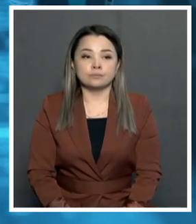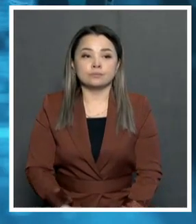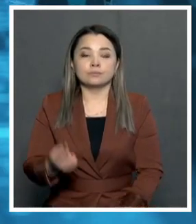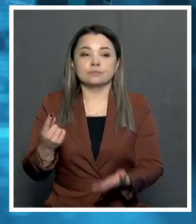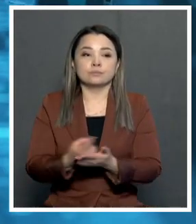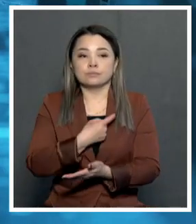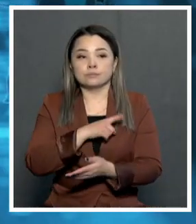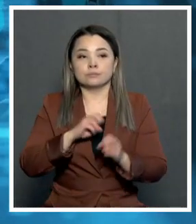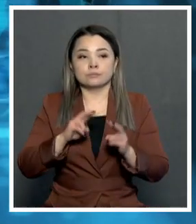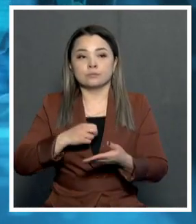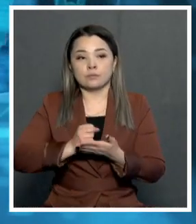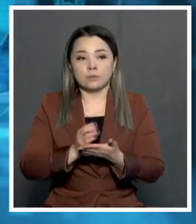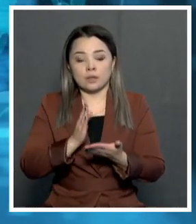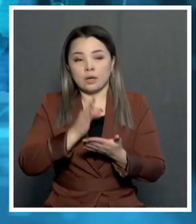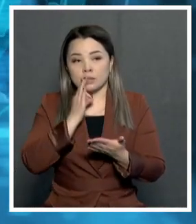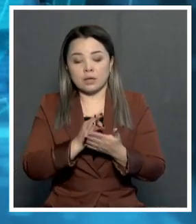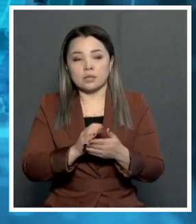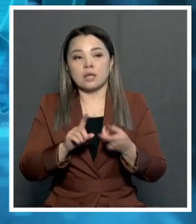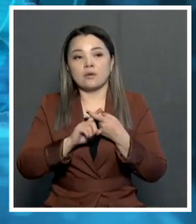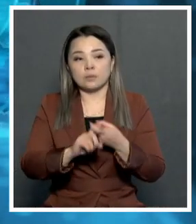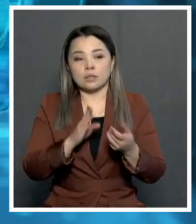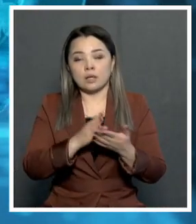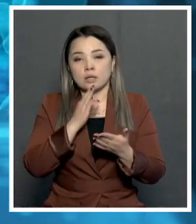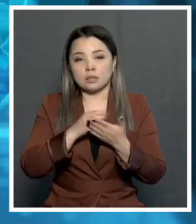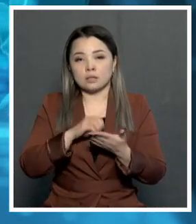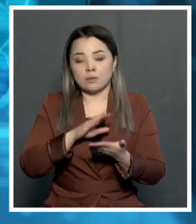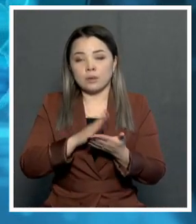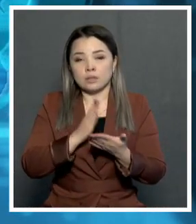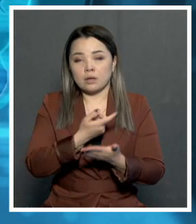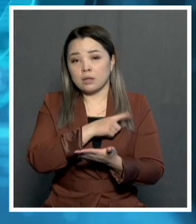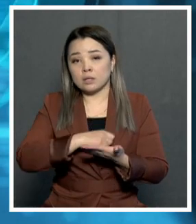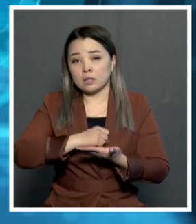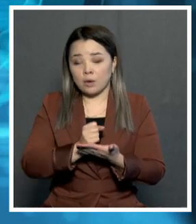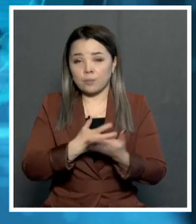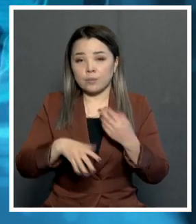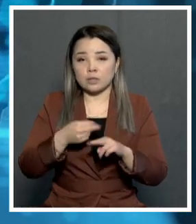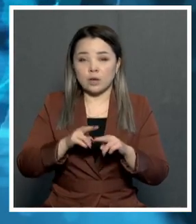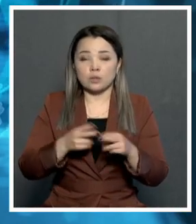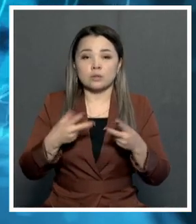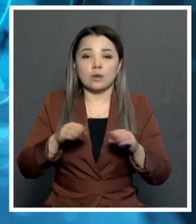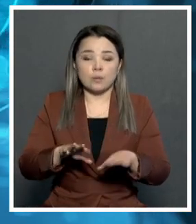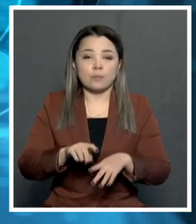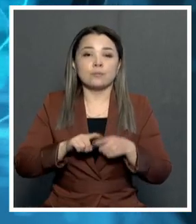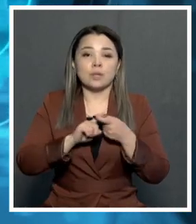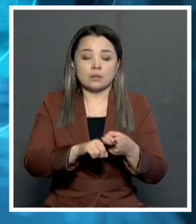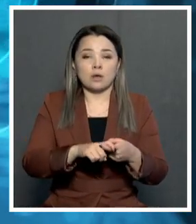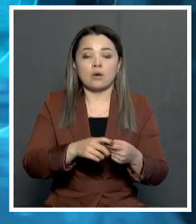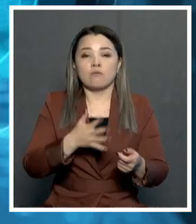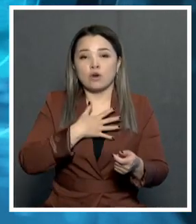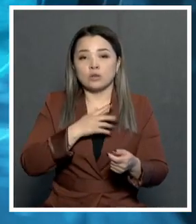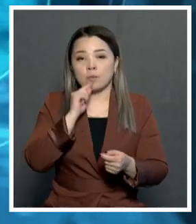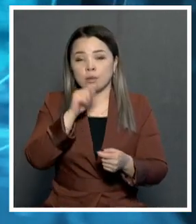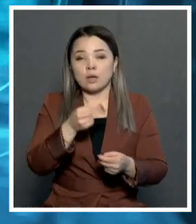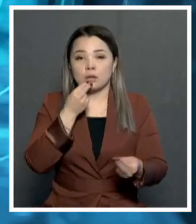Первоначальный диагноз дейміз ғой, ол бізде интеровирусная инфекция деген диагноз берілді. Воздушно-капельным путем передается. Ол